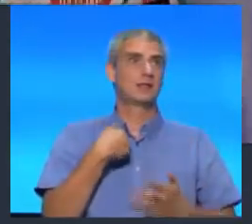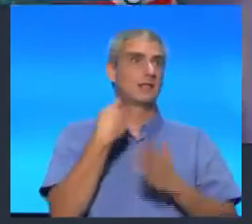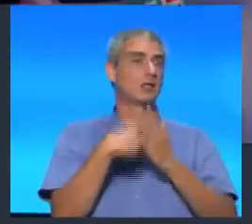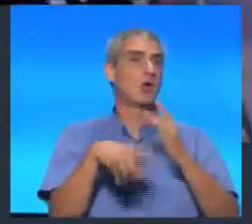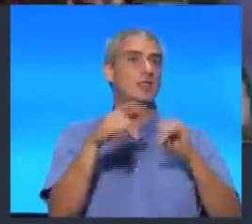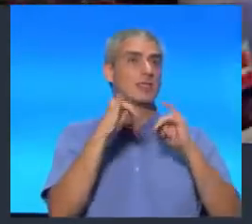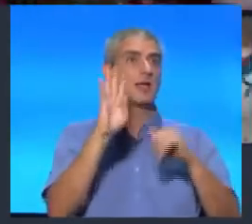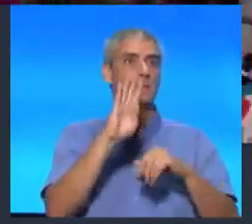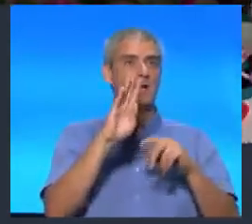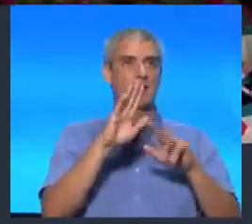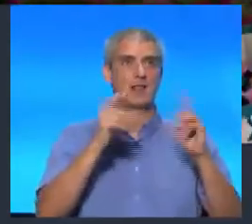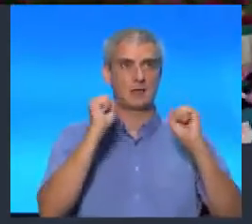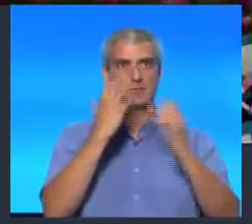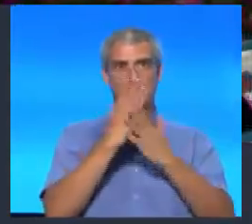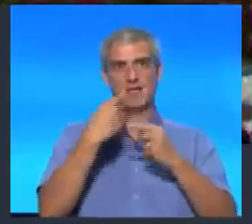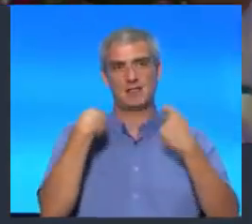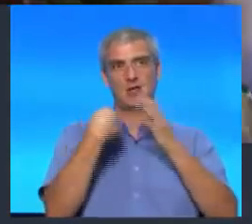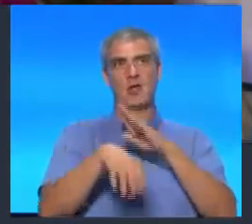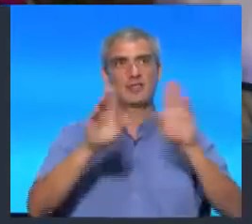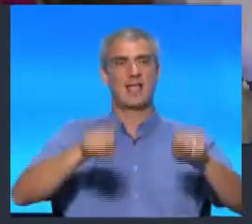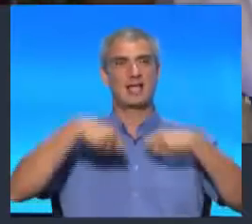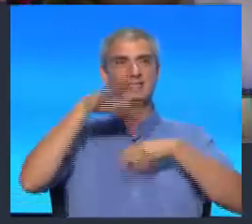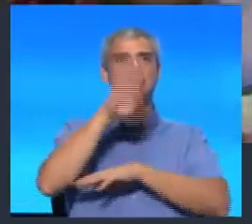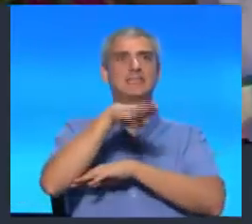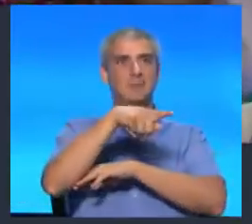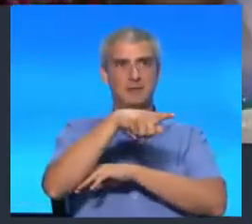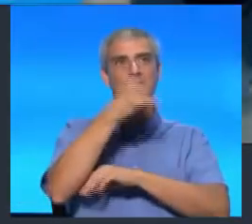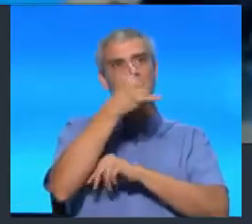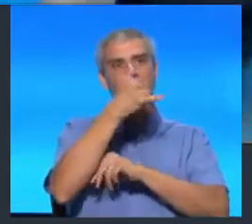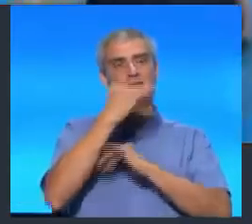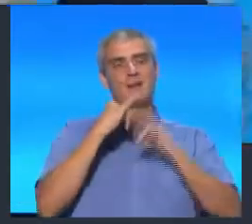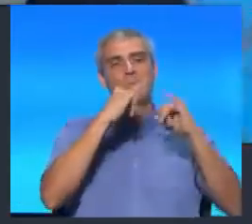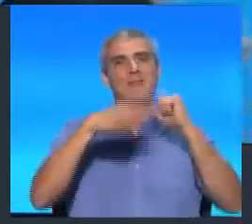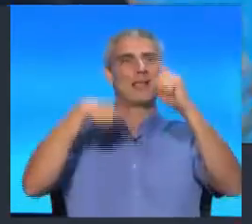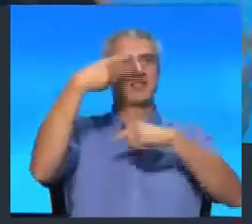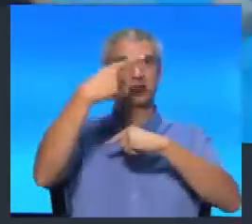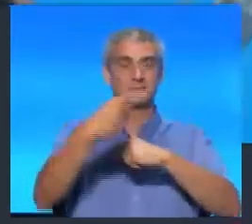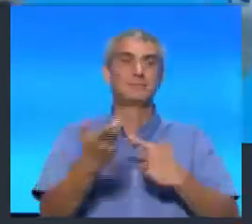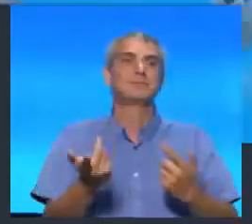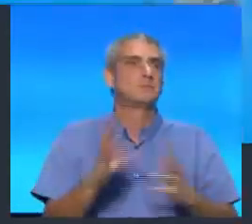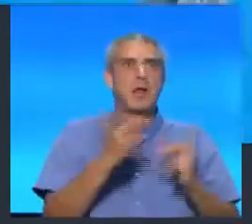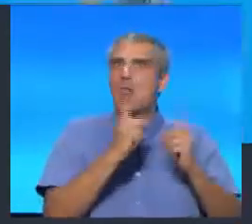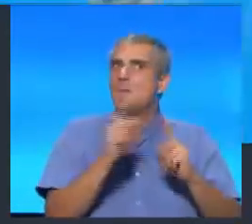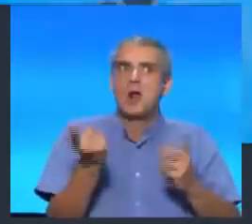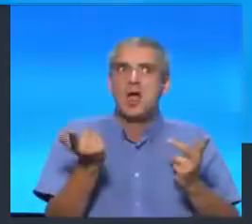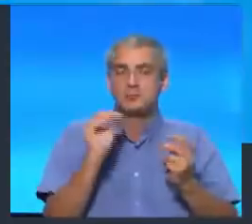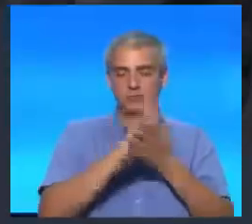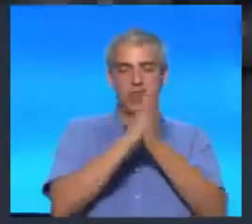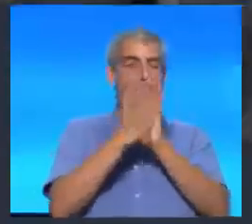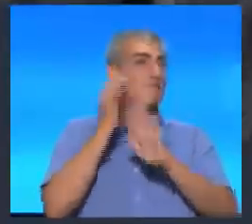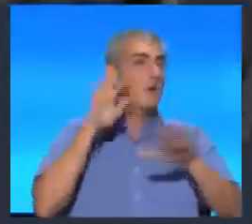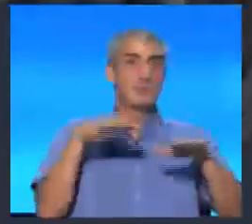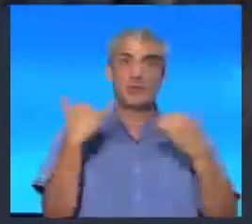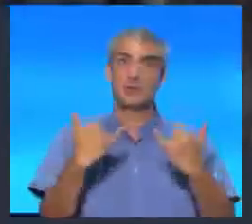הולדת סנפיר, כבר אני יודעת, ונראה לי זה עכשיו המתנות הבאות. ובעצם למה לא? בשביל להפוך לבת ים